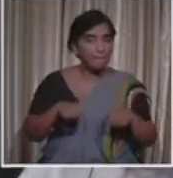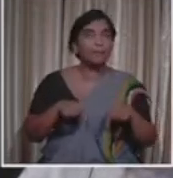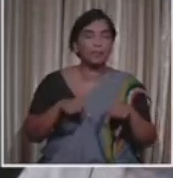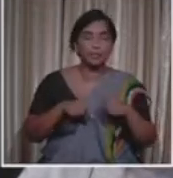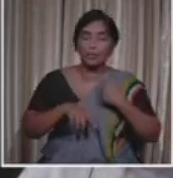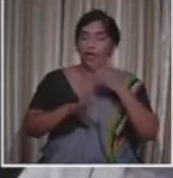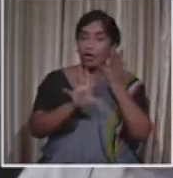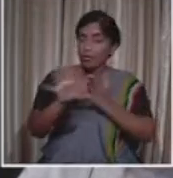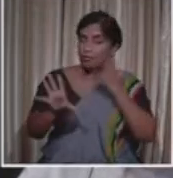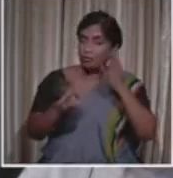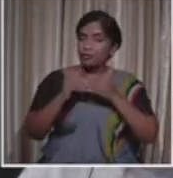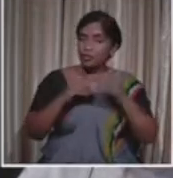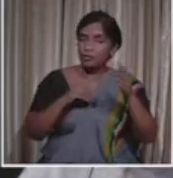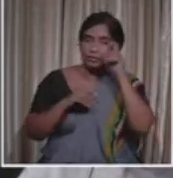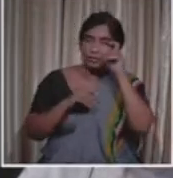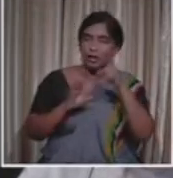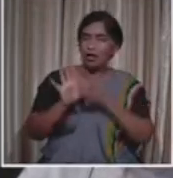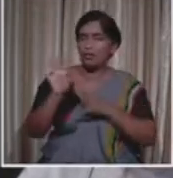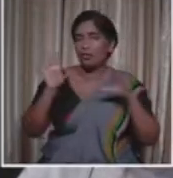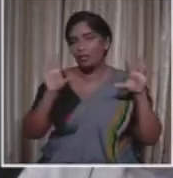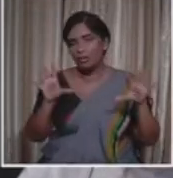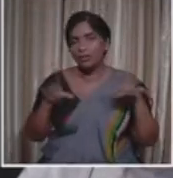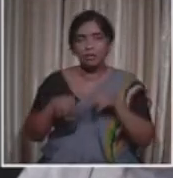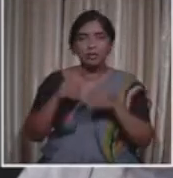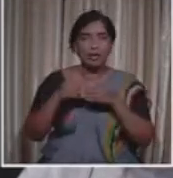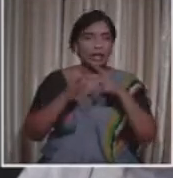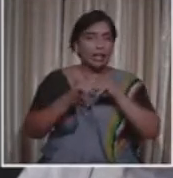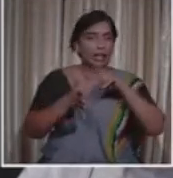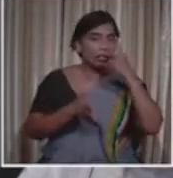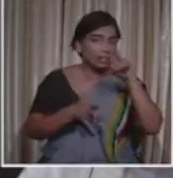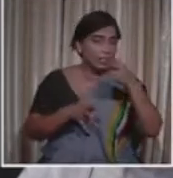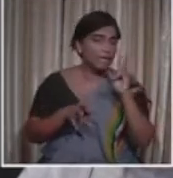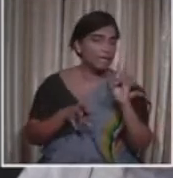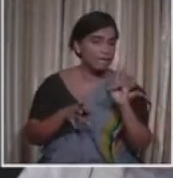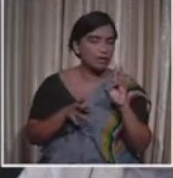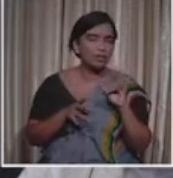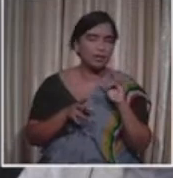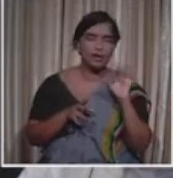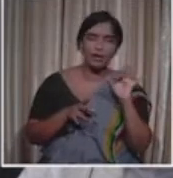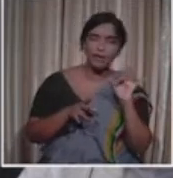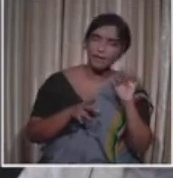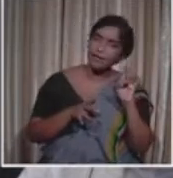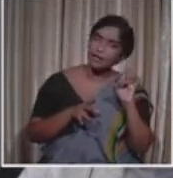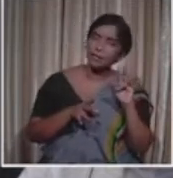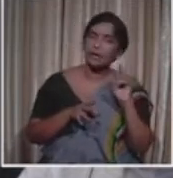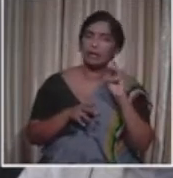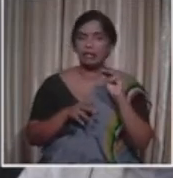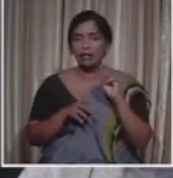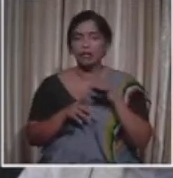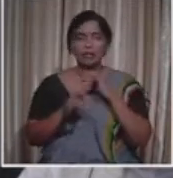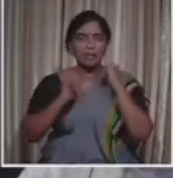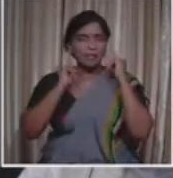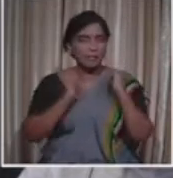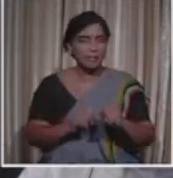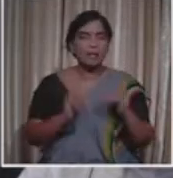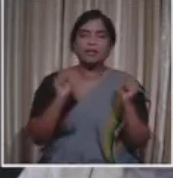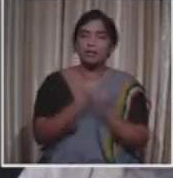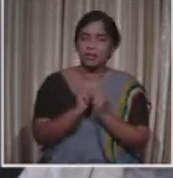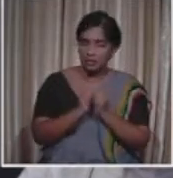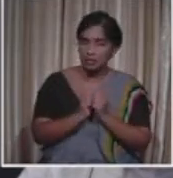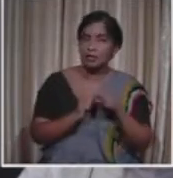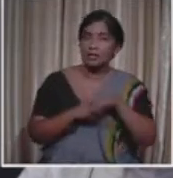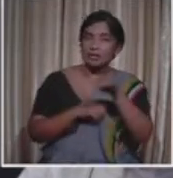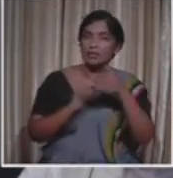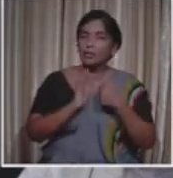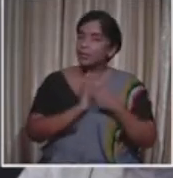පහුගිය අවුරුදු 5ක කාලෙ තිස්සේ බැලුවොත් 10ක් බැලුවොත් මේ කියන 225න් 25ක් 30ක් තමයි මේ අවනීත විදියට මේ